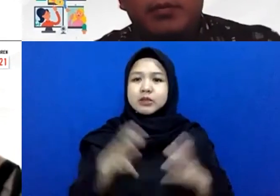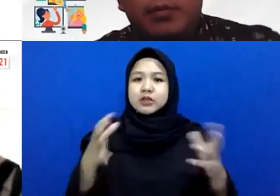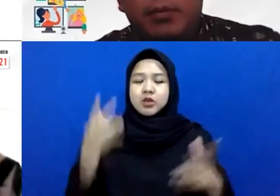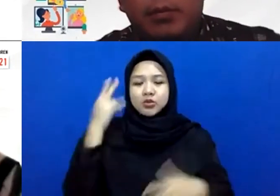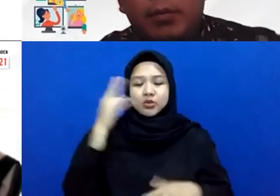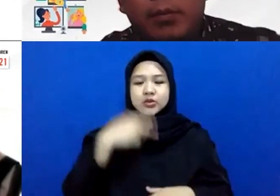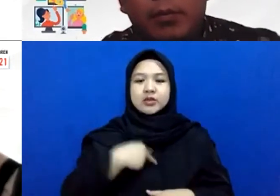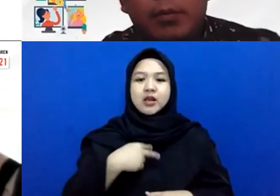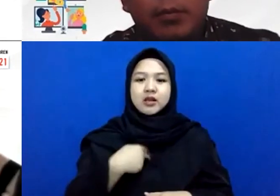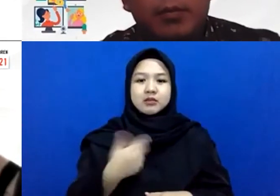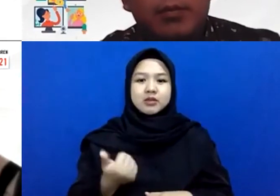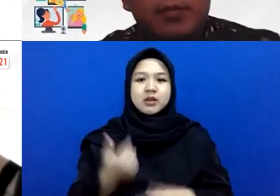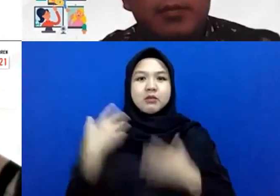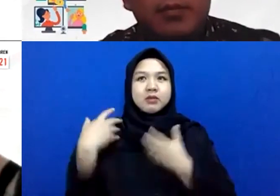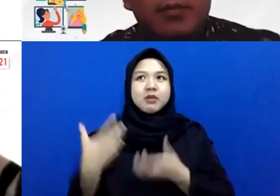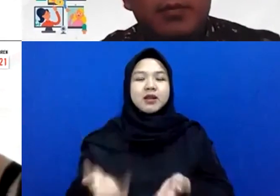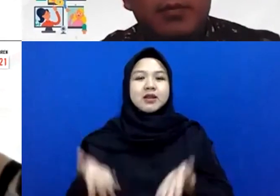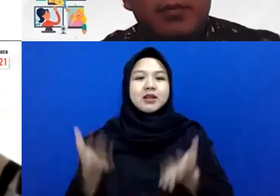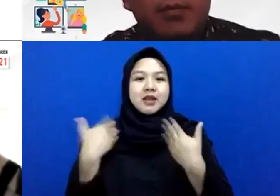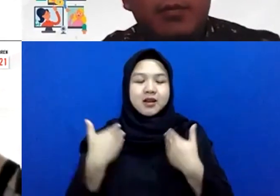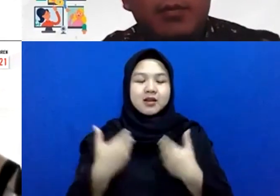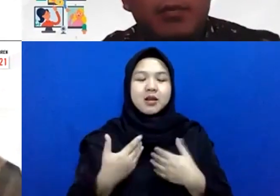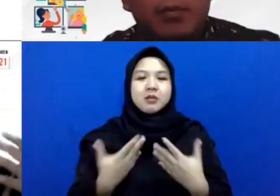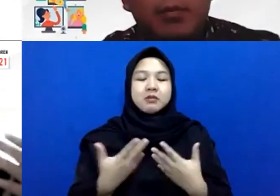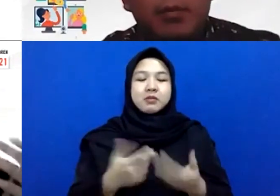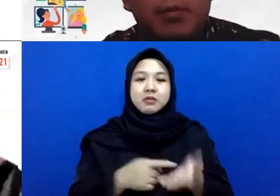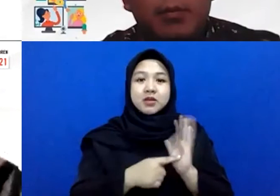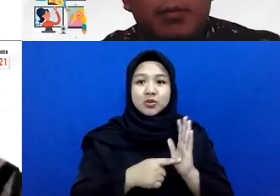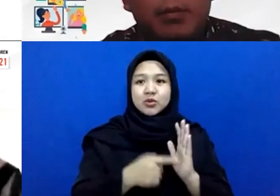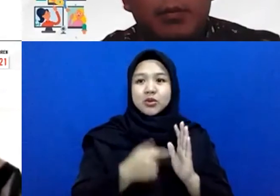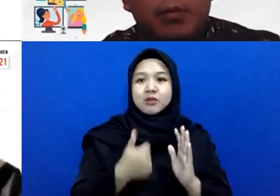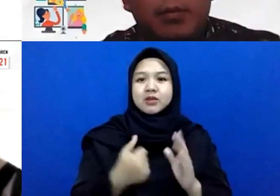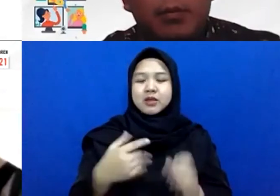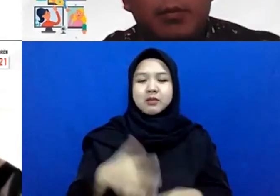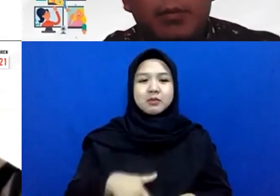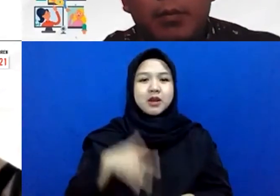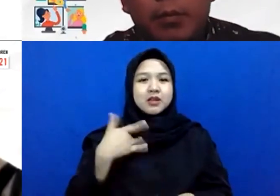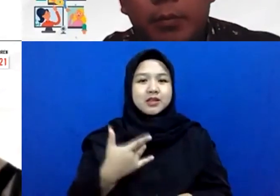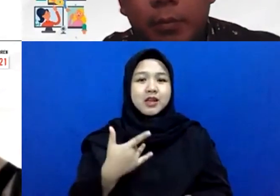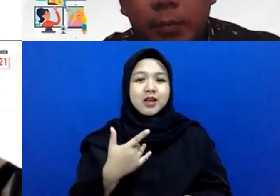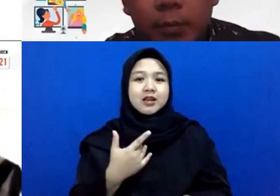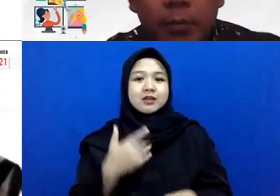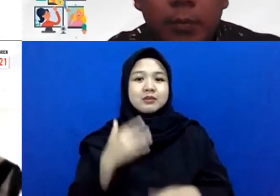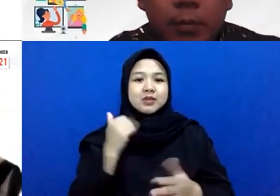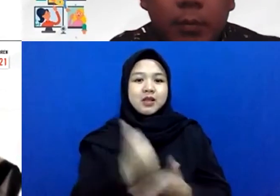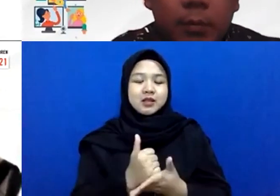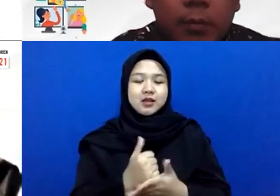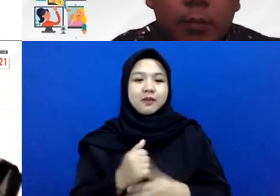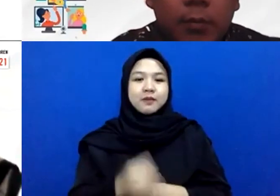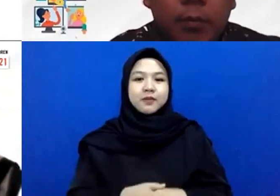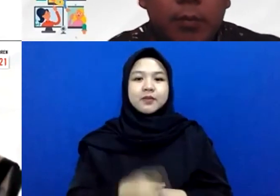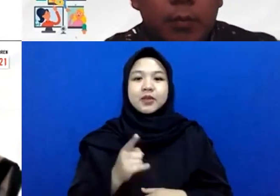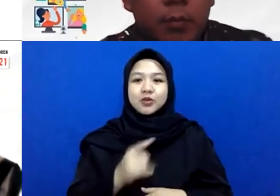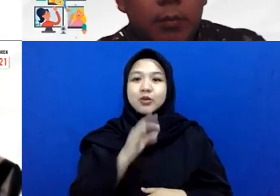saya, meringankan beban saya gitu sebagai dosen, bagi mahasiswa juga mereka bisa merasakan secara lebih nyata. Itu manfaat